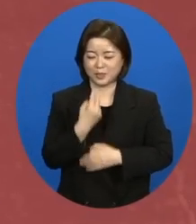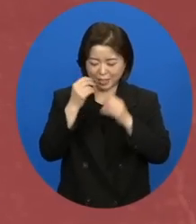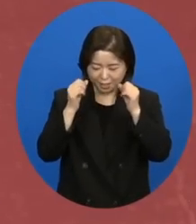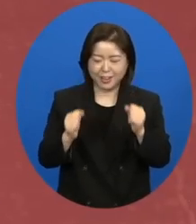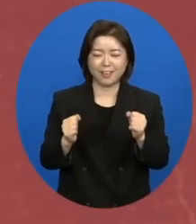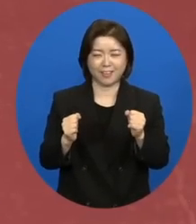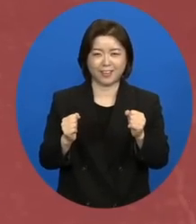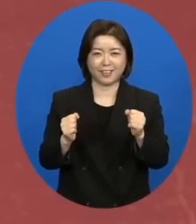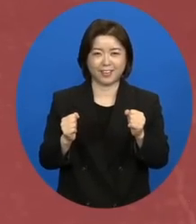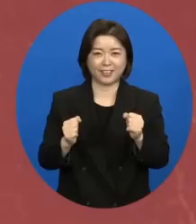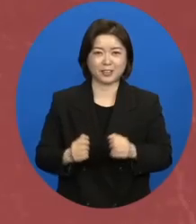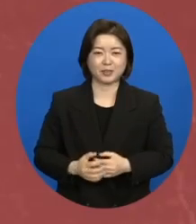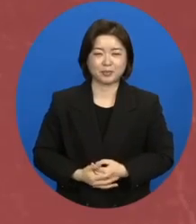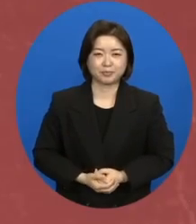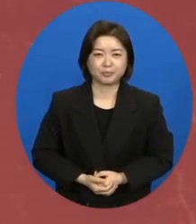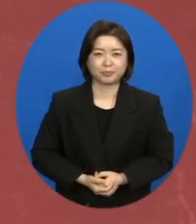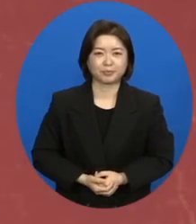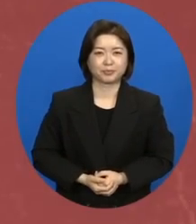살아계세요.